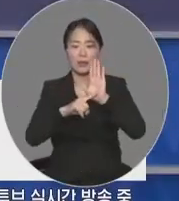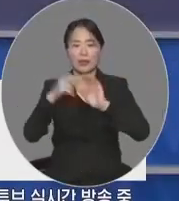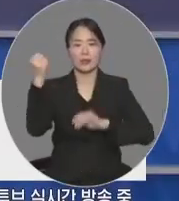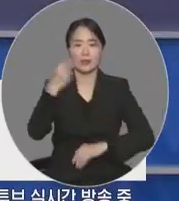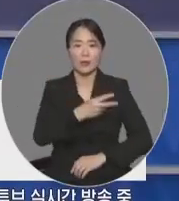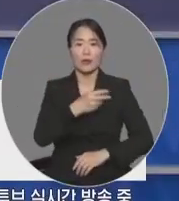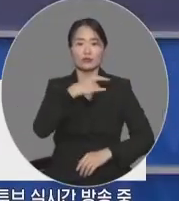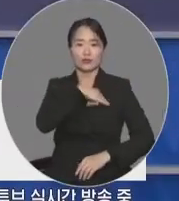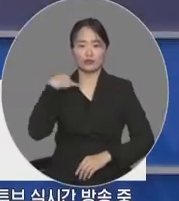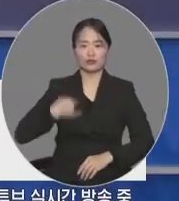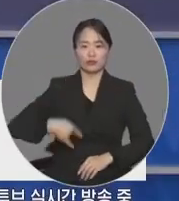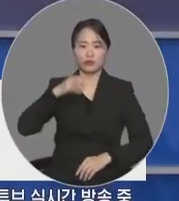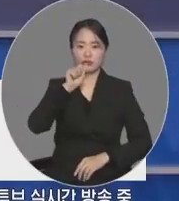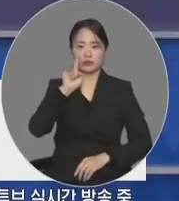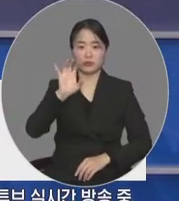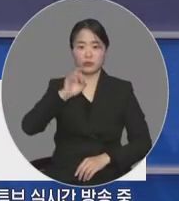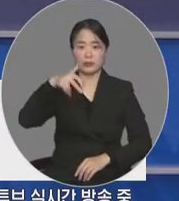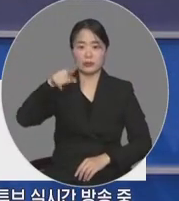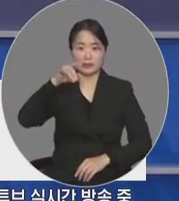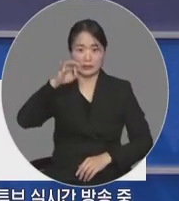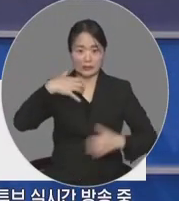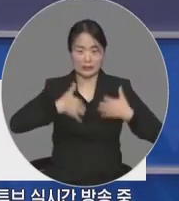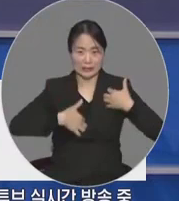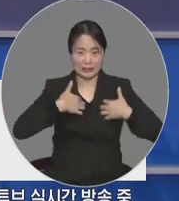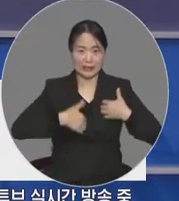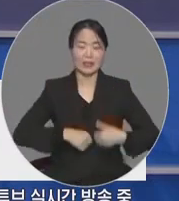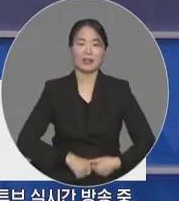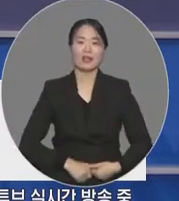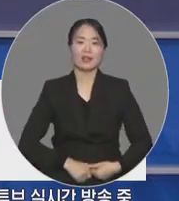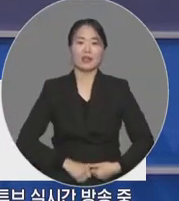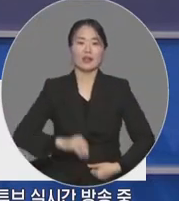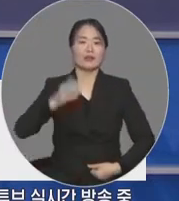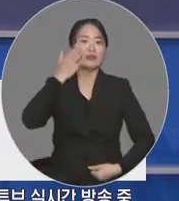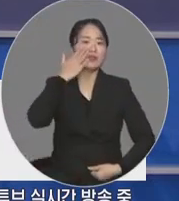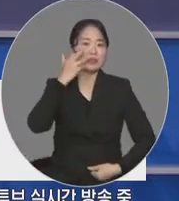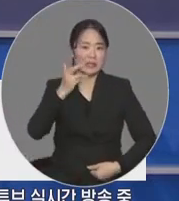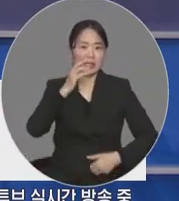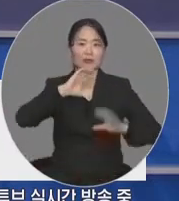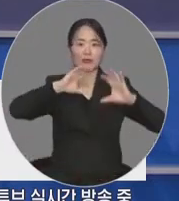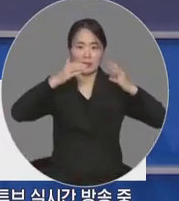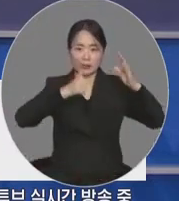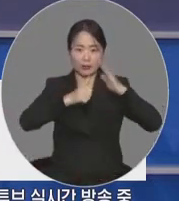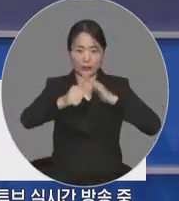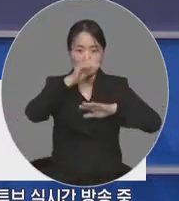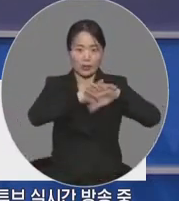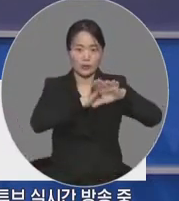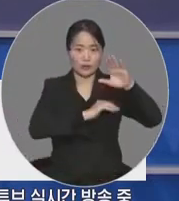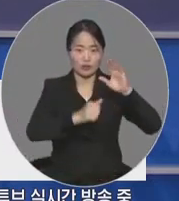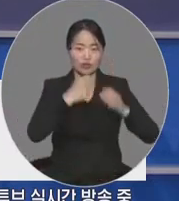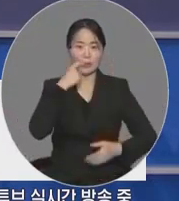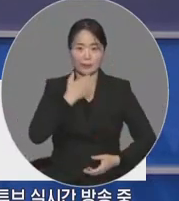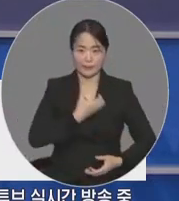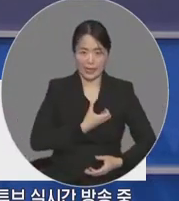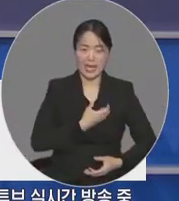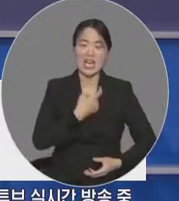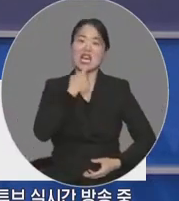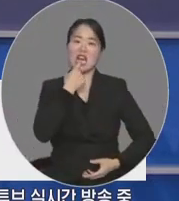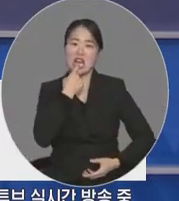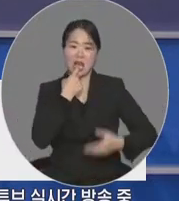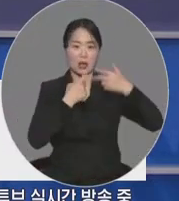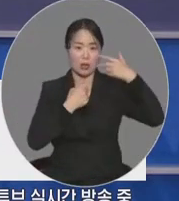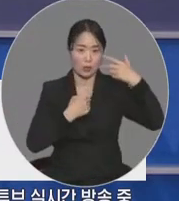항저우 아시안게임에서 우리 울산 소속 국가대표 선수들이 금메달 3개, 은메달